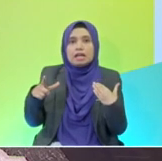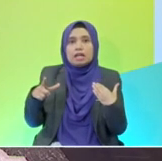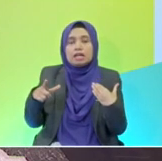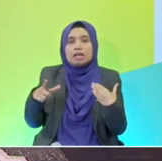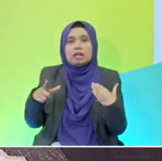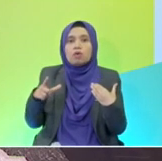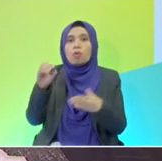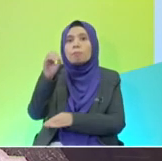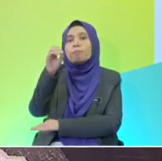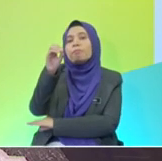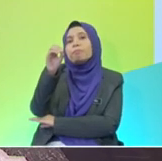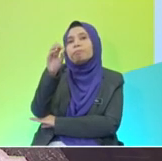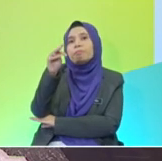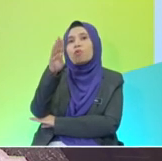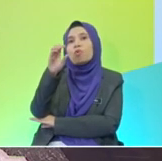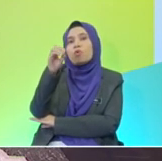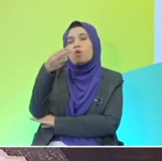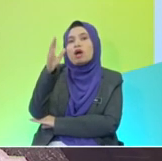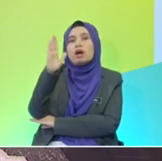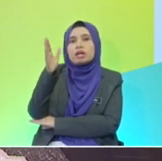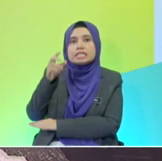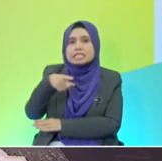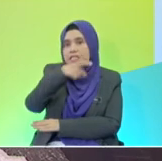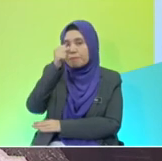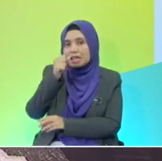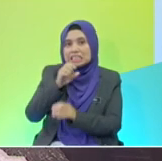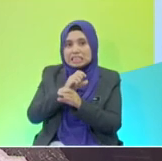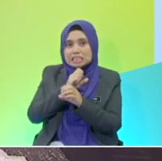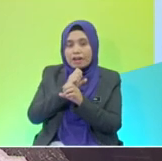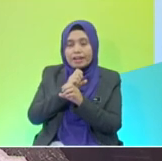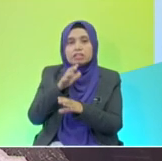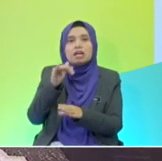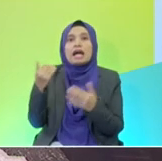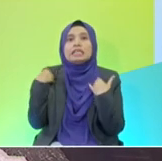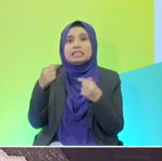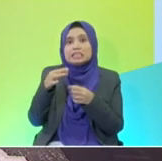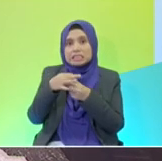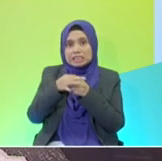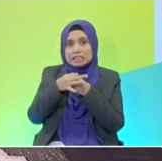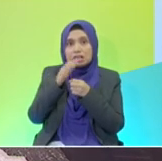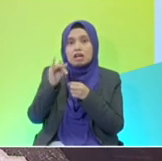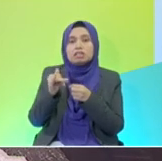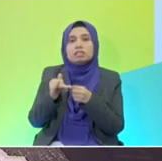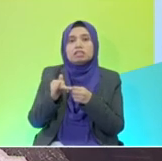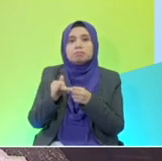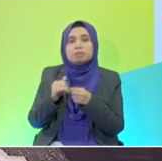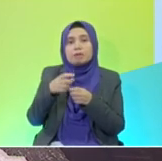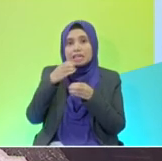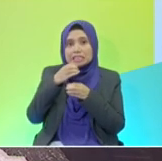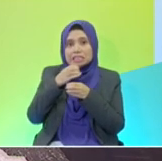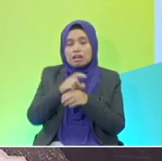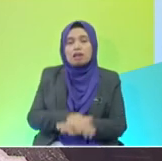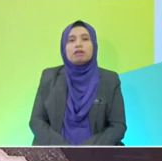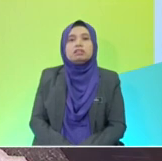dia akan menyebabkan getaran jadi dekat situ ada getah sebenarnya untuk menyerap getaran pemampet itu Oke